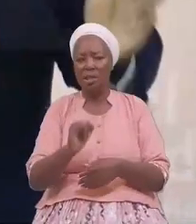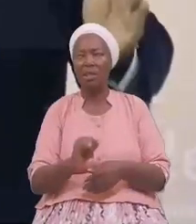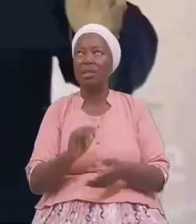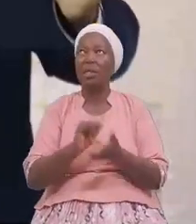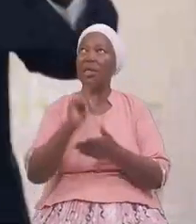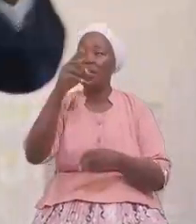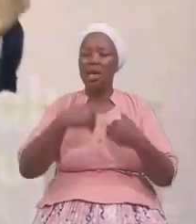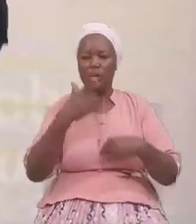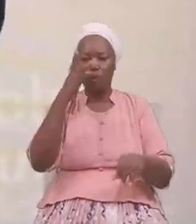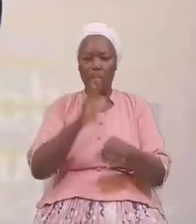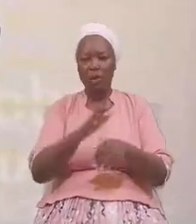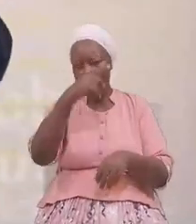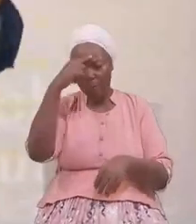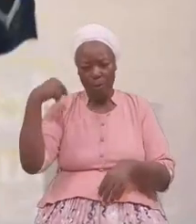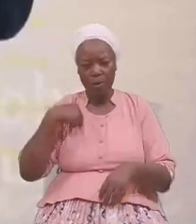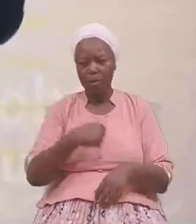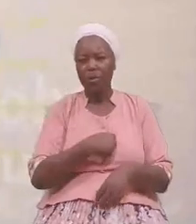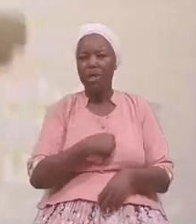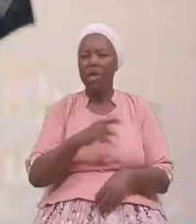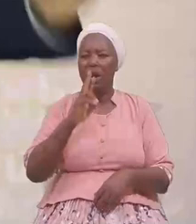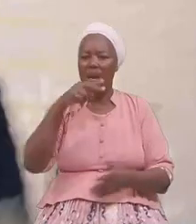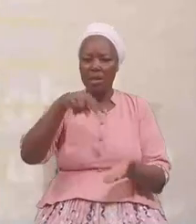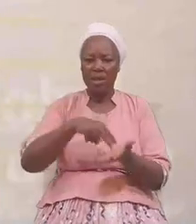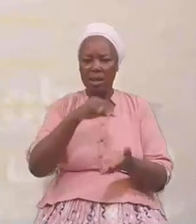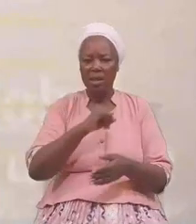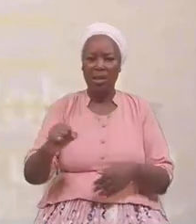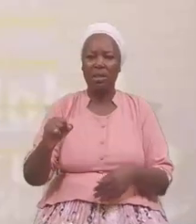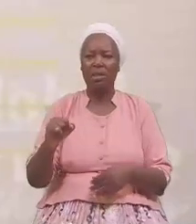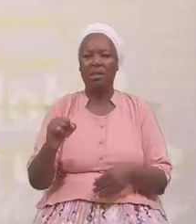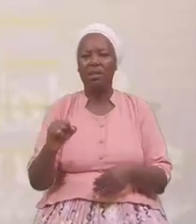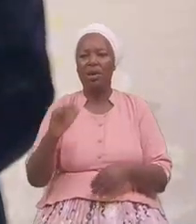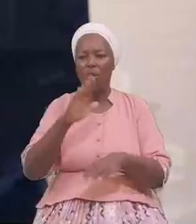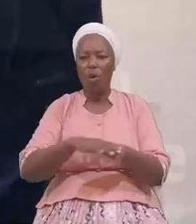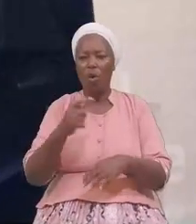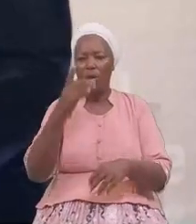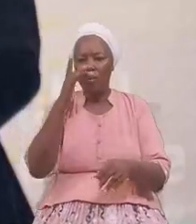que nous comptons sur les promesses.